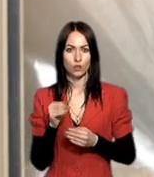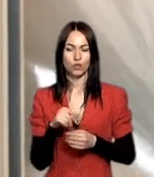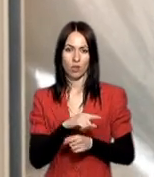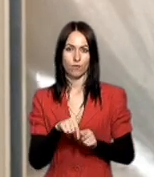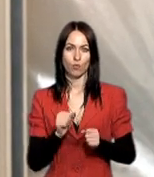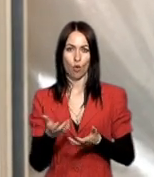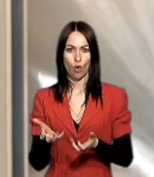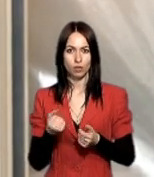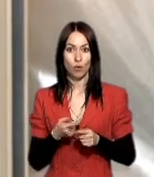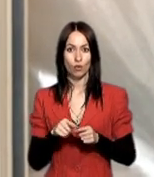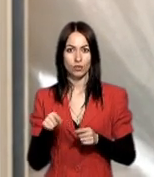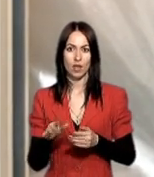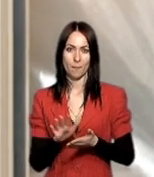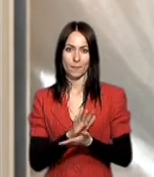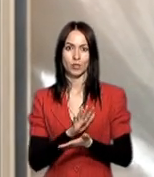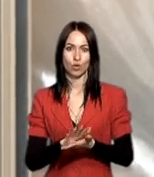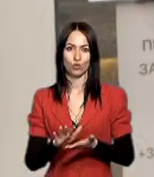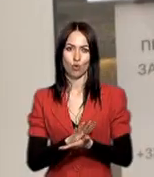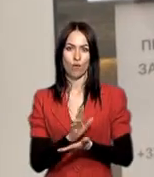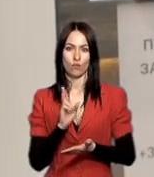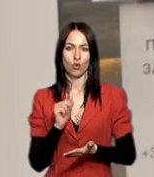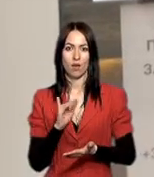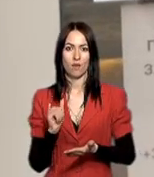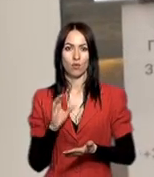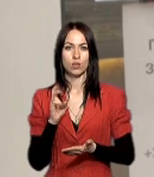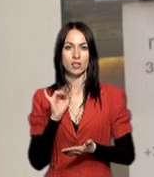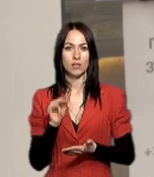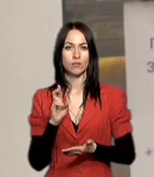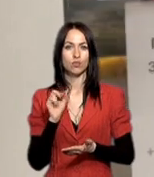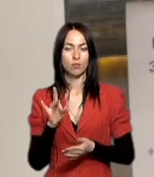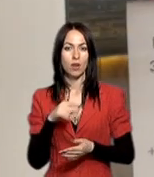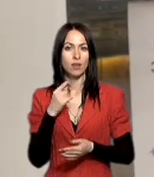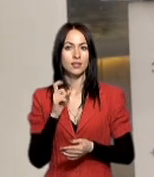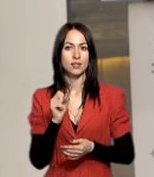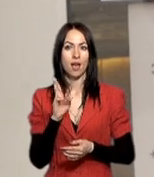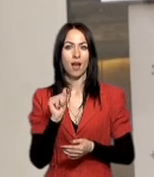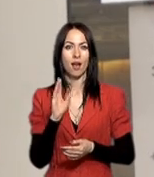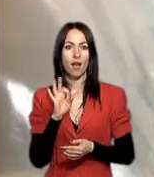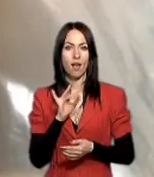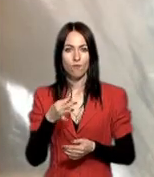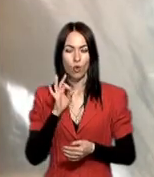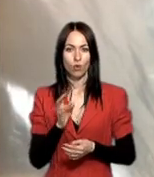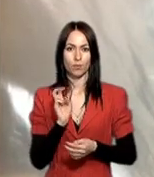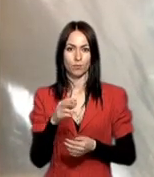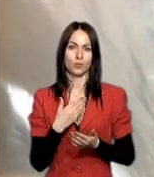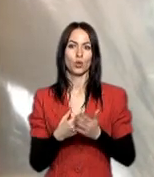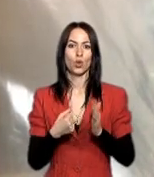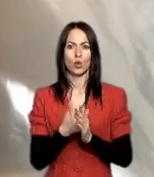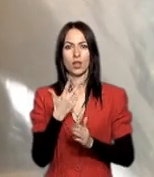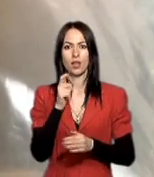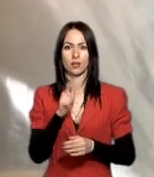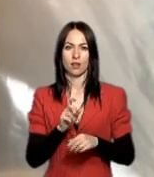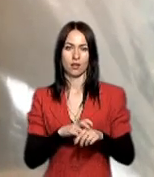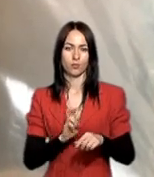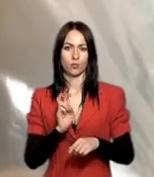можуть отримати цю безкоштовну каву. У сендвіч-барі кажуть, за кавою приходять до 3 лікарів на день. Чи є у вас завжди ця